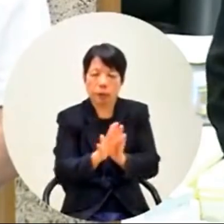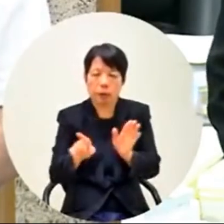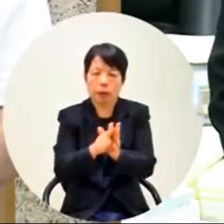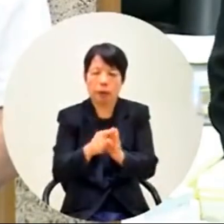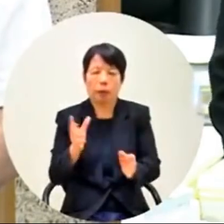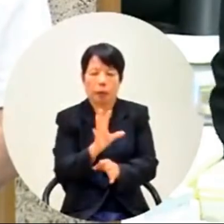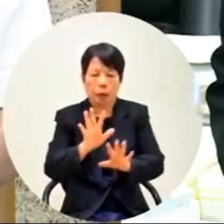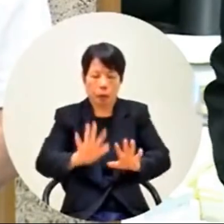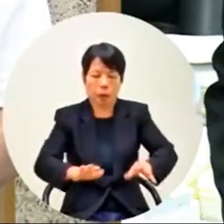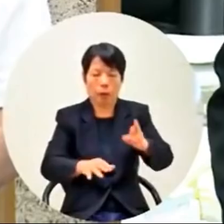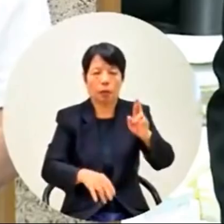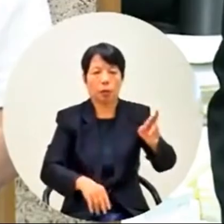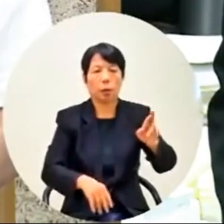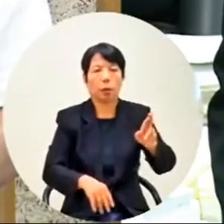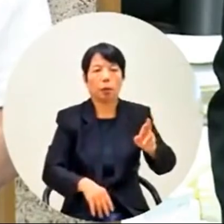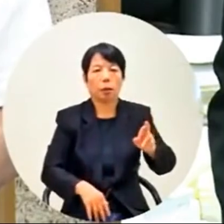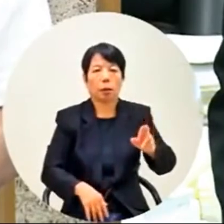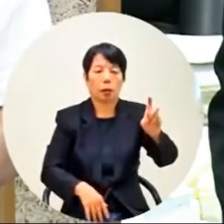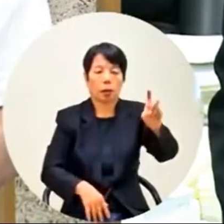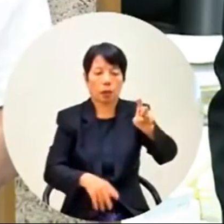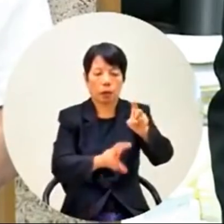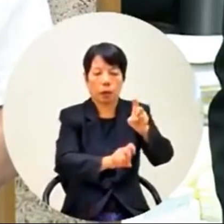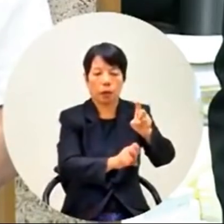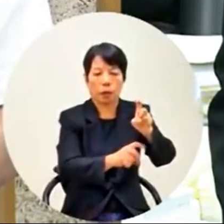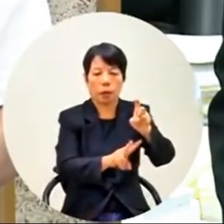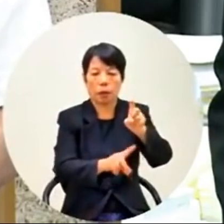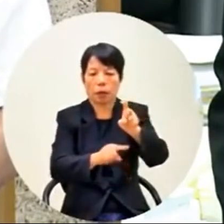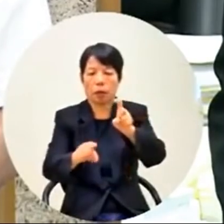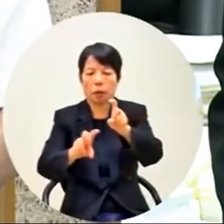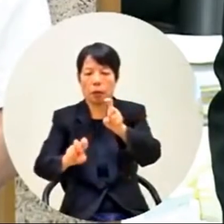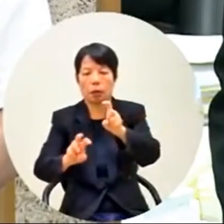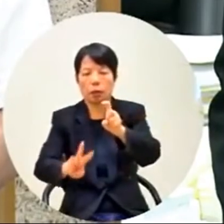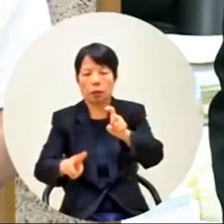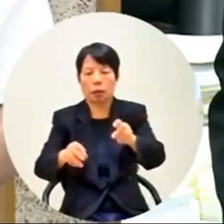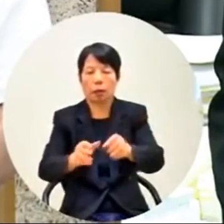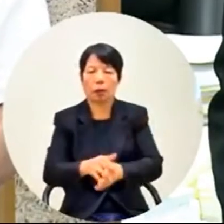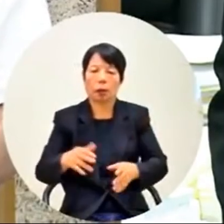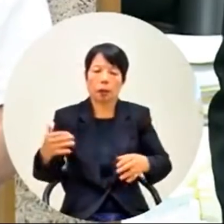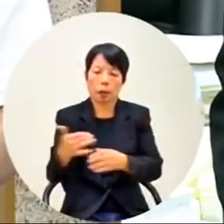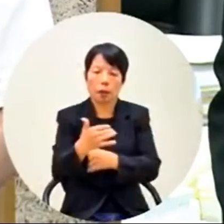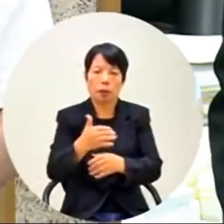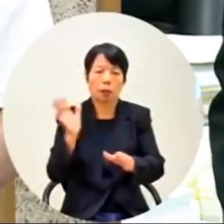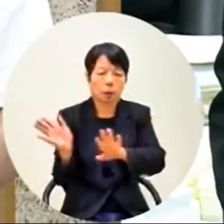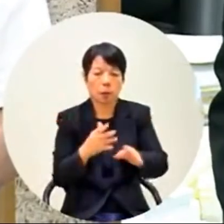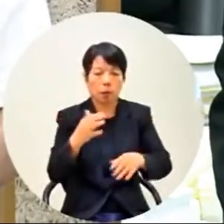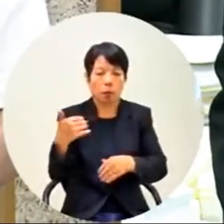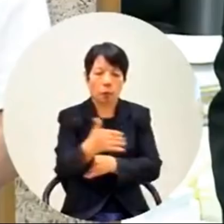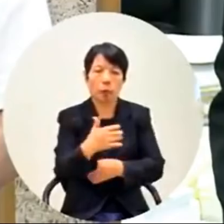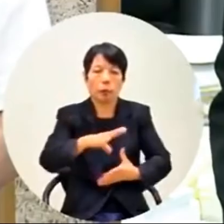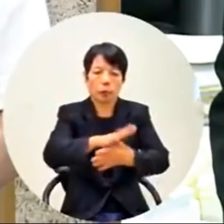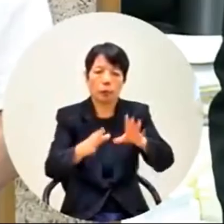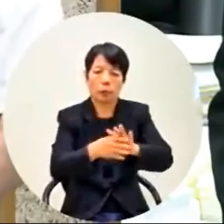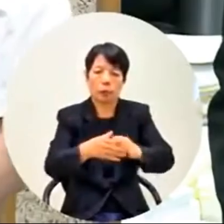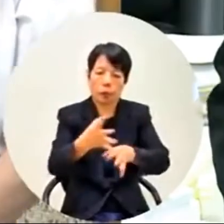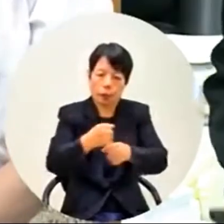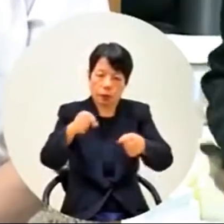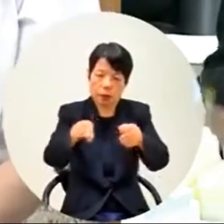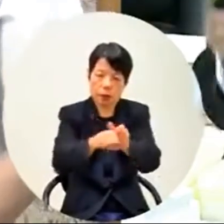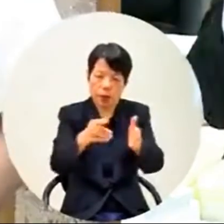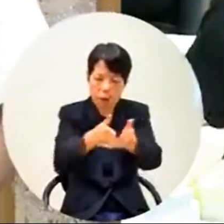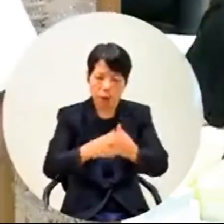个月10月22跟23的石目鱼文化节，我们都会积极来促销，希望能够稳定石目鱼的价格。